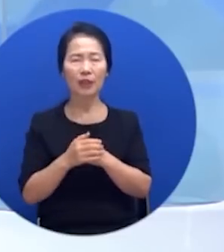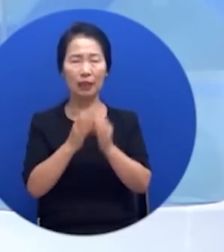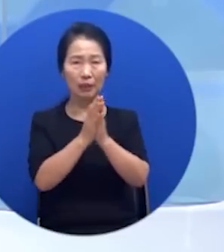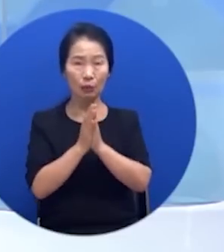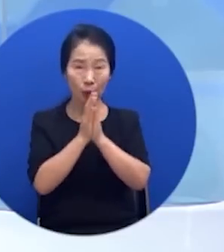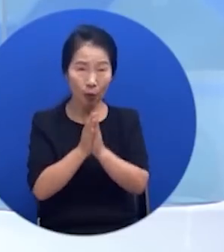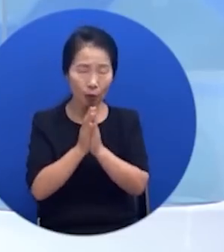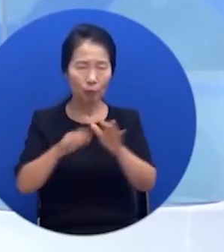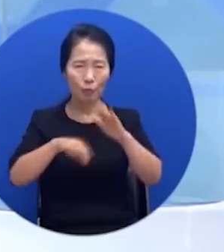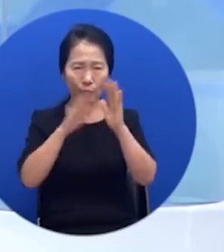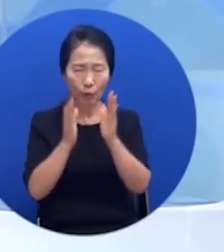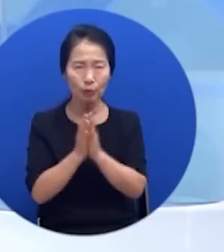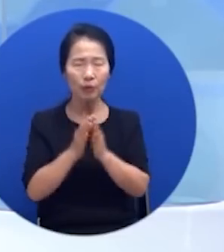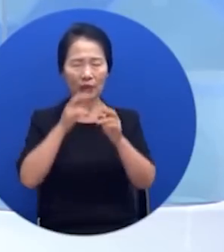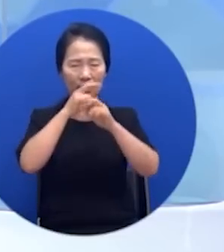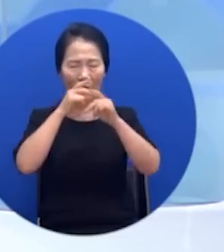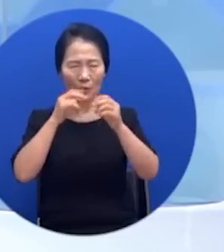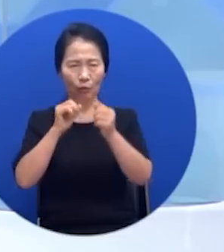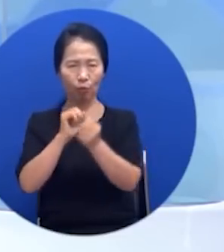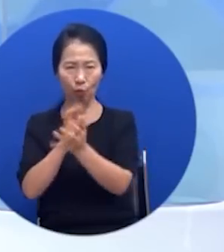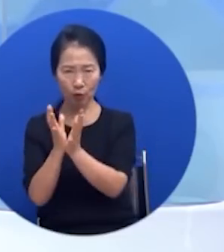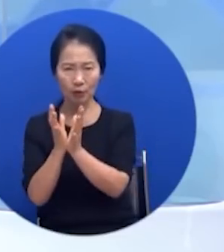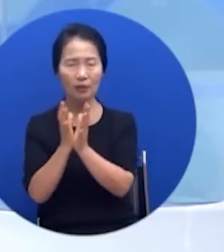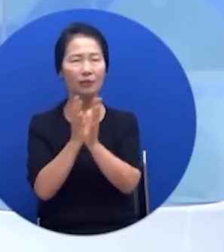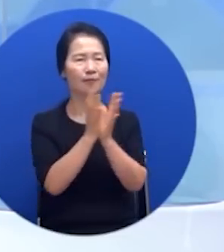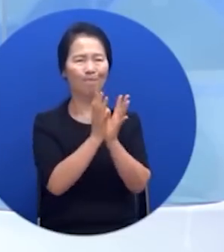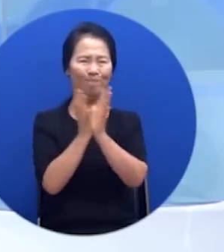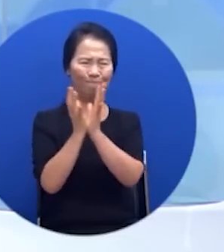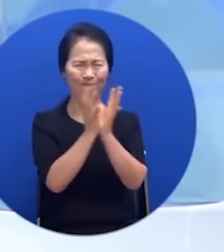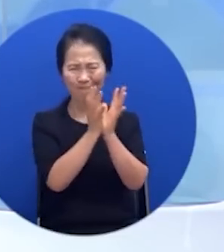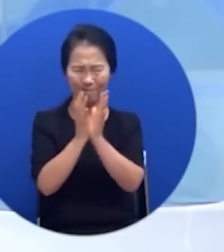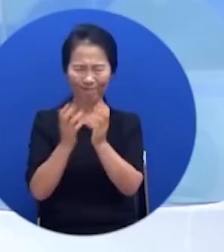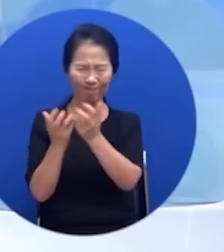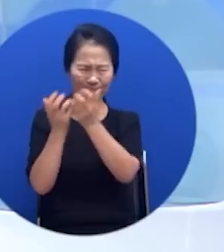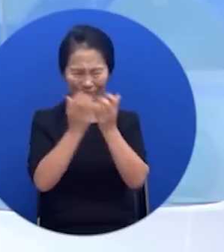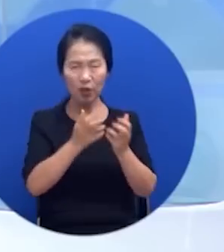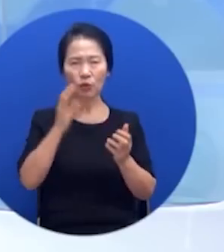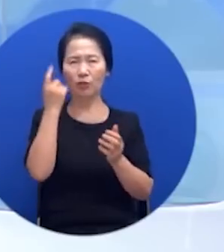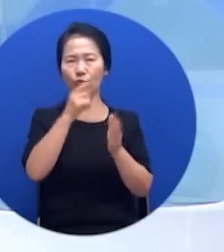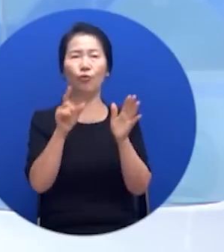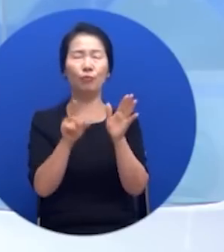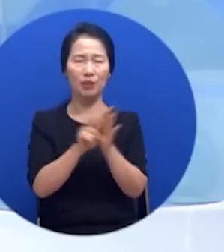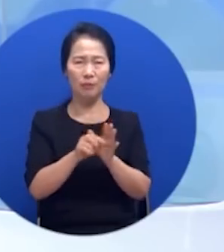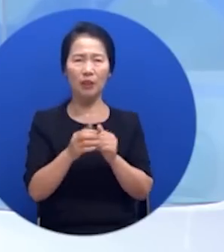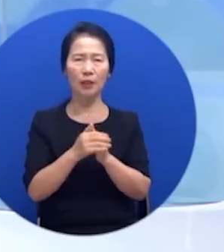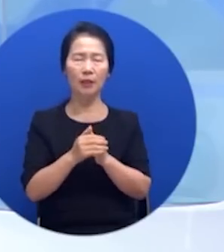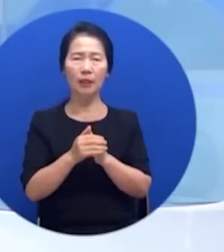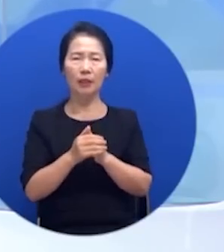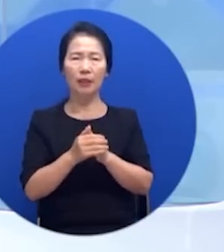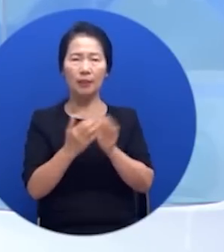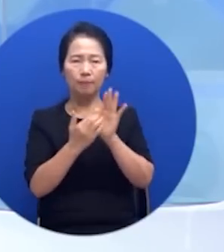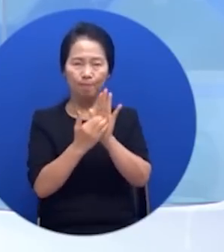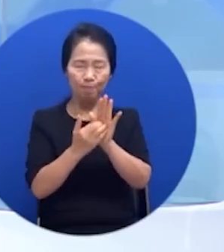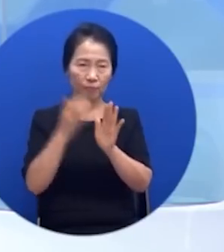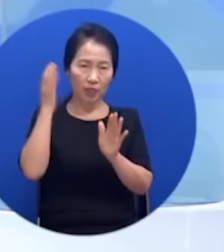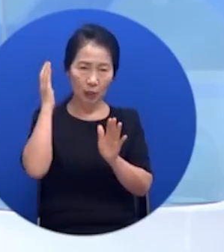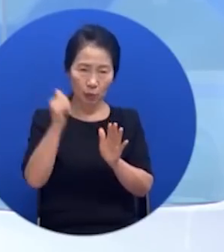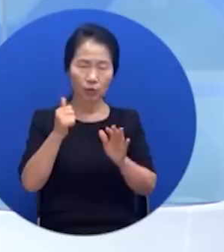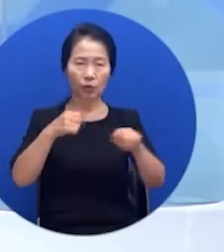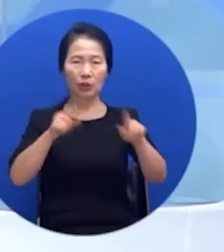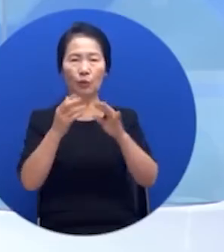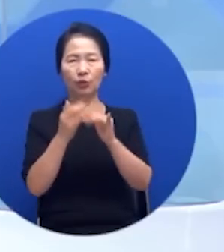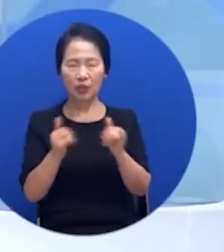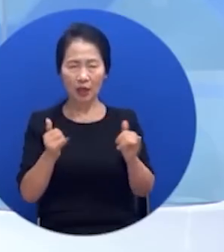꽃으로 피어나게 될 것입니다. 코로나 퇴출을 위해 수고하시는 대통령님과 중대본의 모든